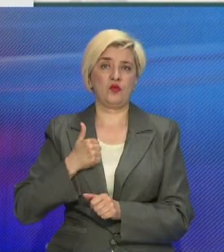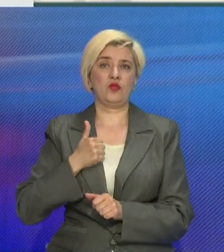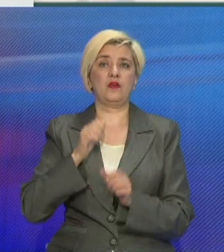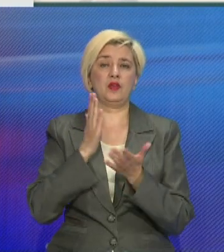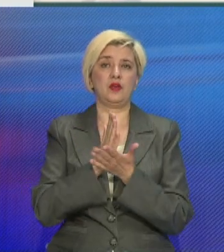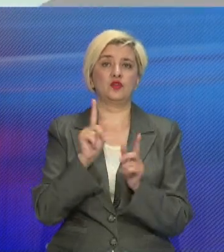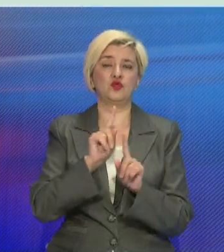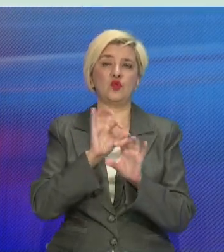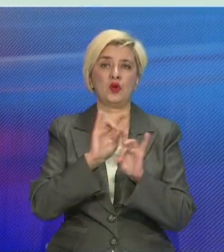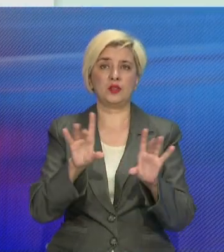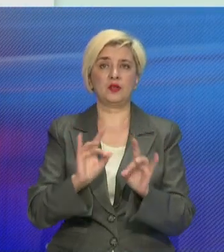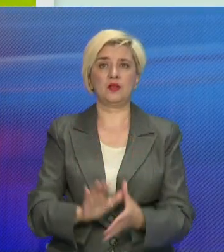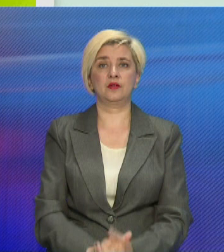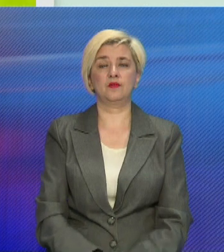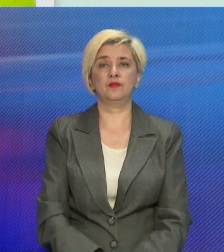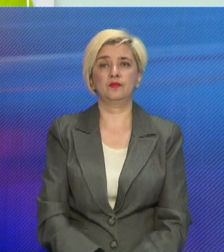рассказать.